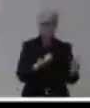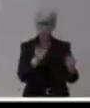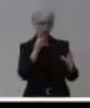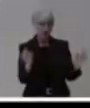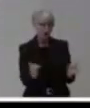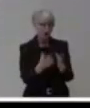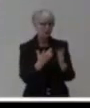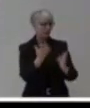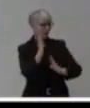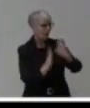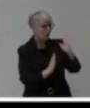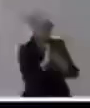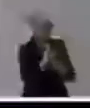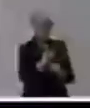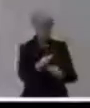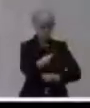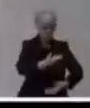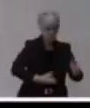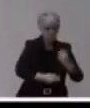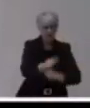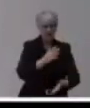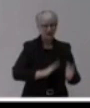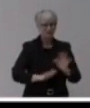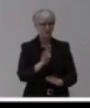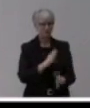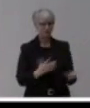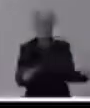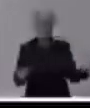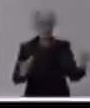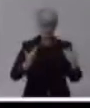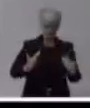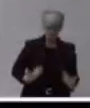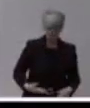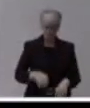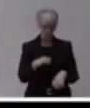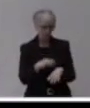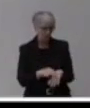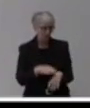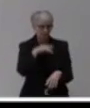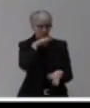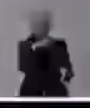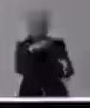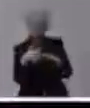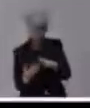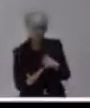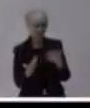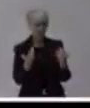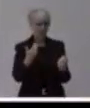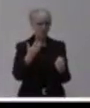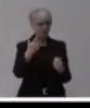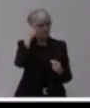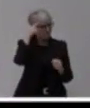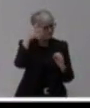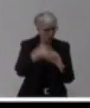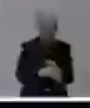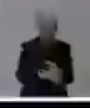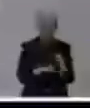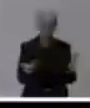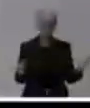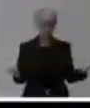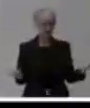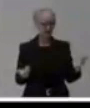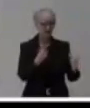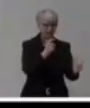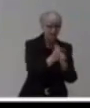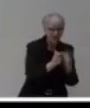Un'occasione di confronto e di formazione su aspetti medici, fisiologici dell'invecchiamento, su aspetti psicologici e